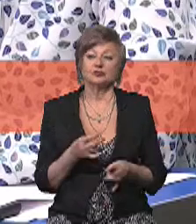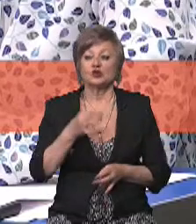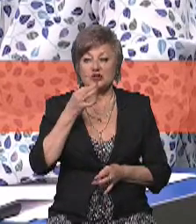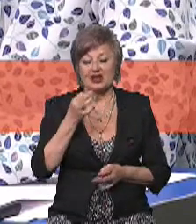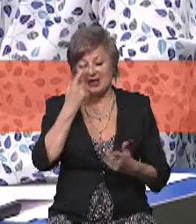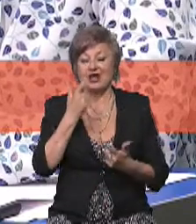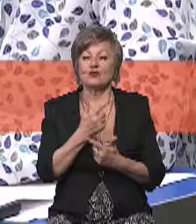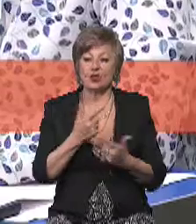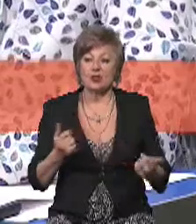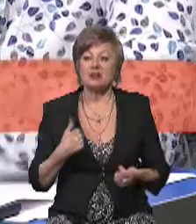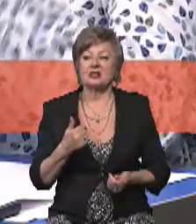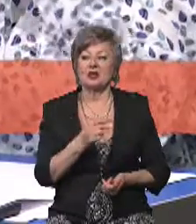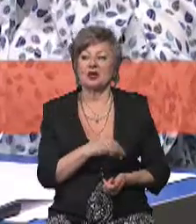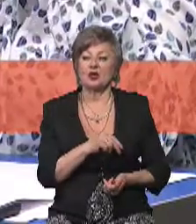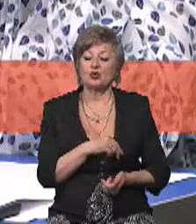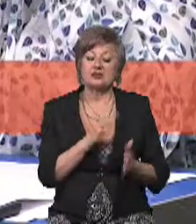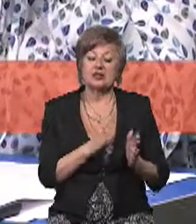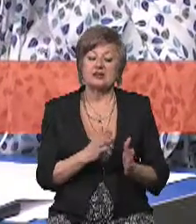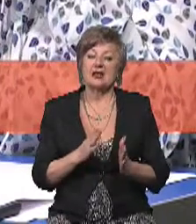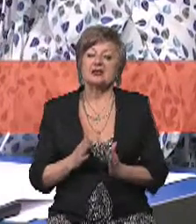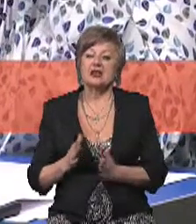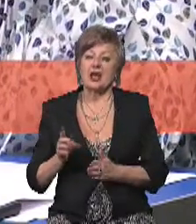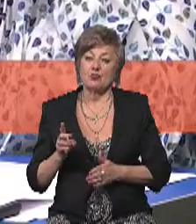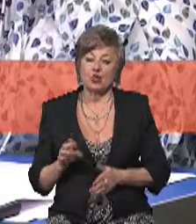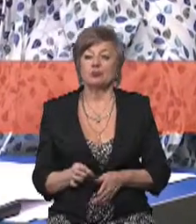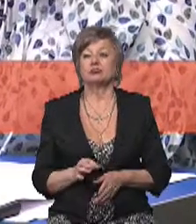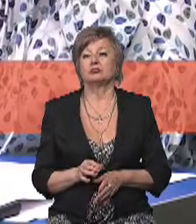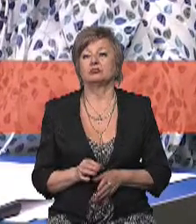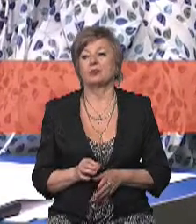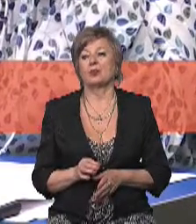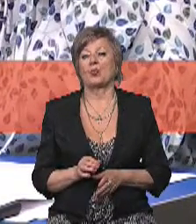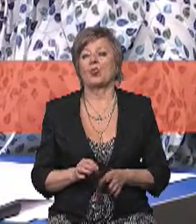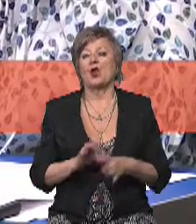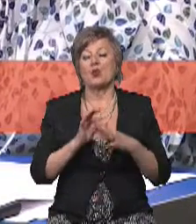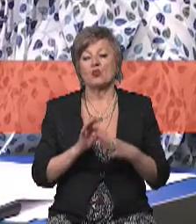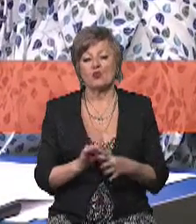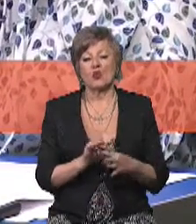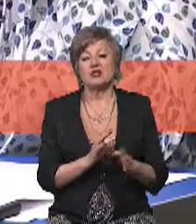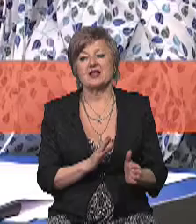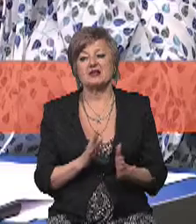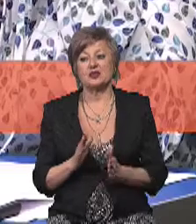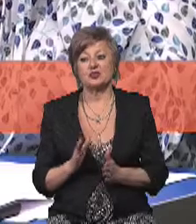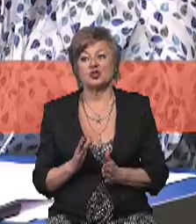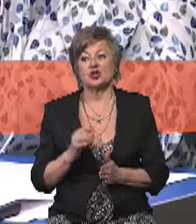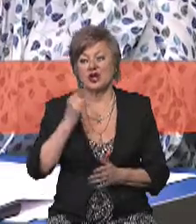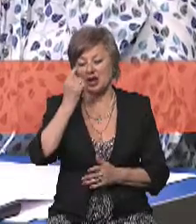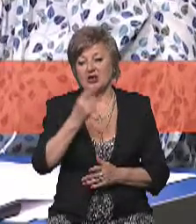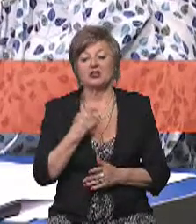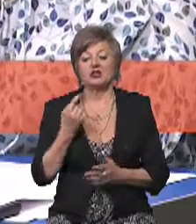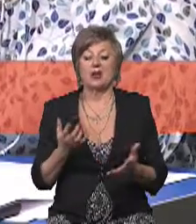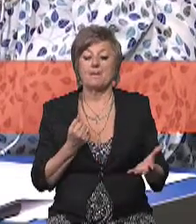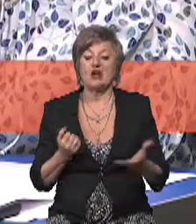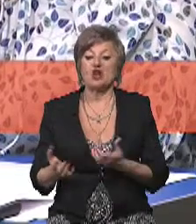для інформації. Я працював системно, тобто систематично проводив особисті